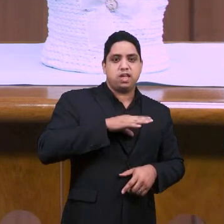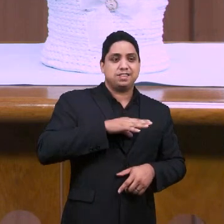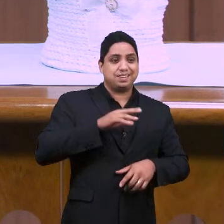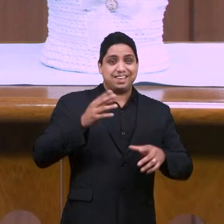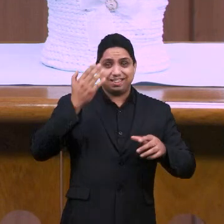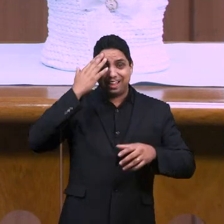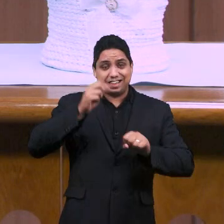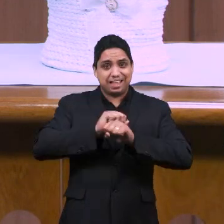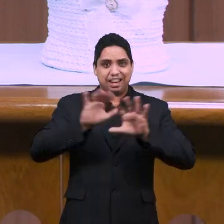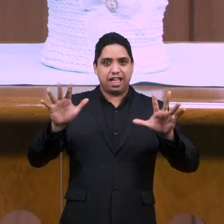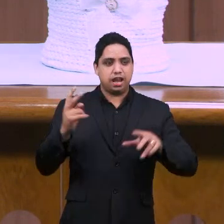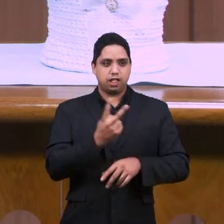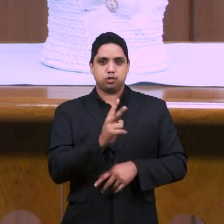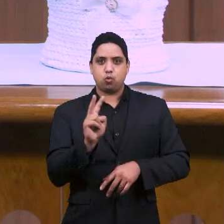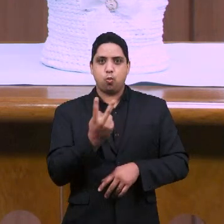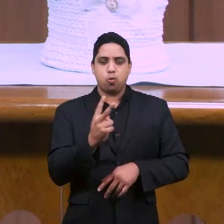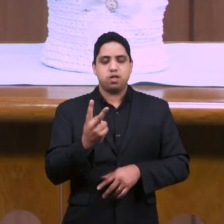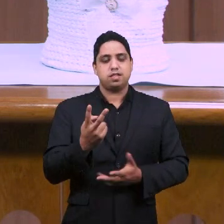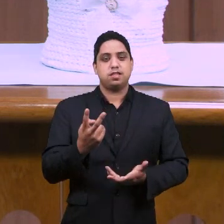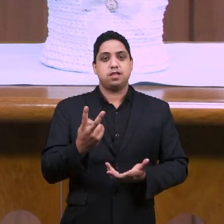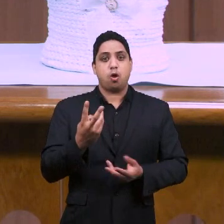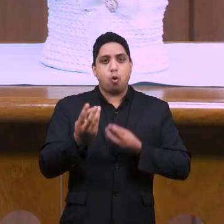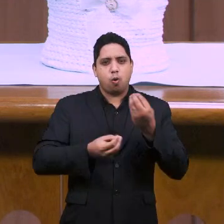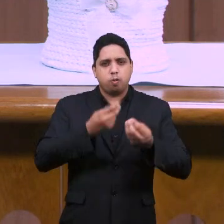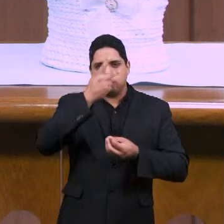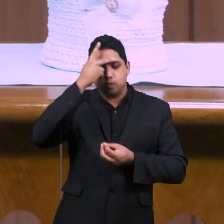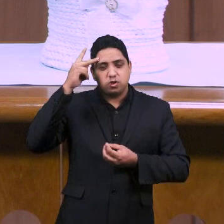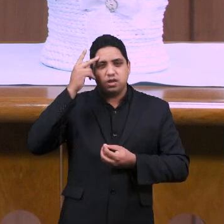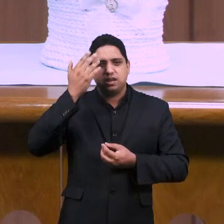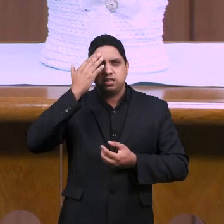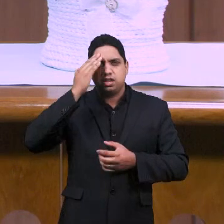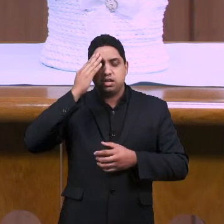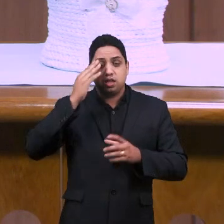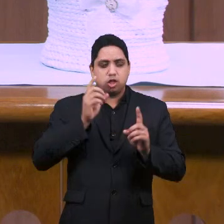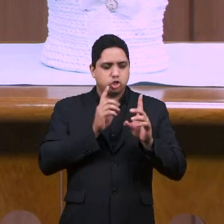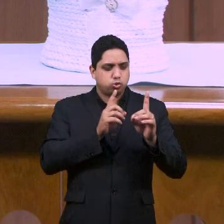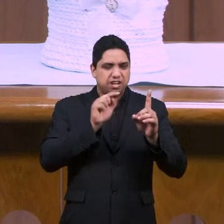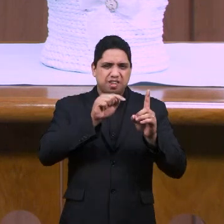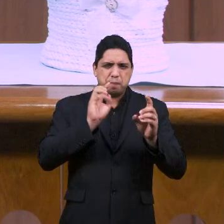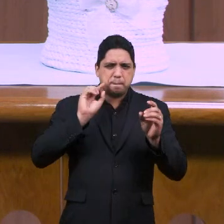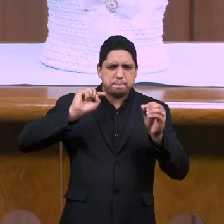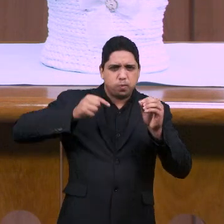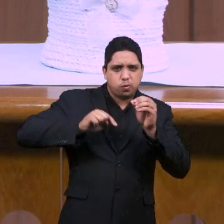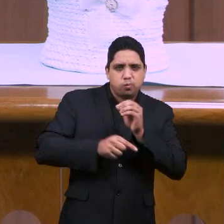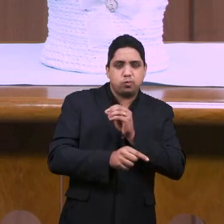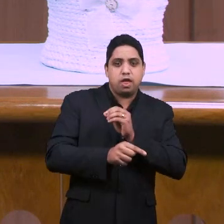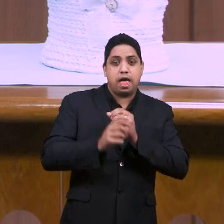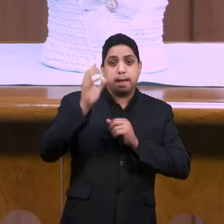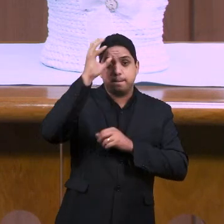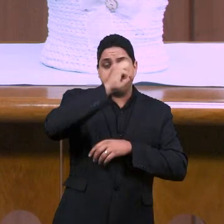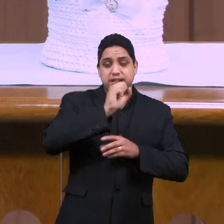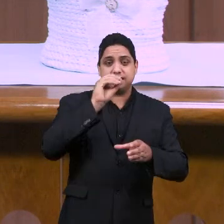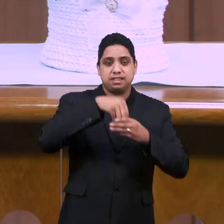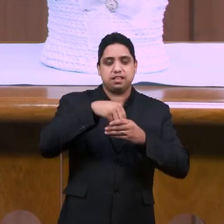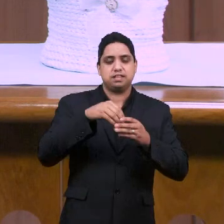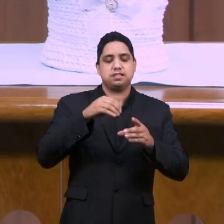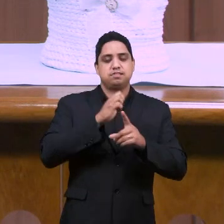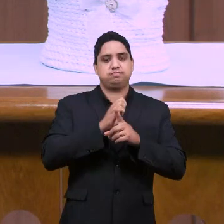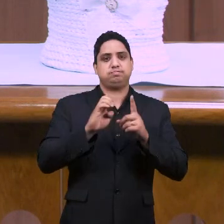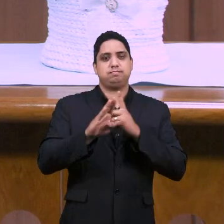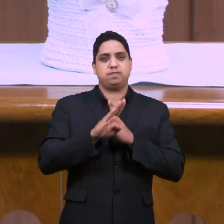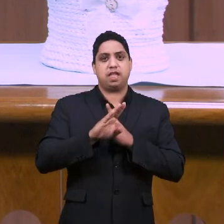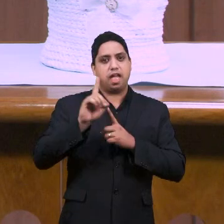les frères de la même église de langue portugaise. La manière comme les frères touchent la profondeur de la doctrine en étudiant l'école biblique